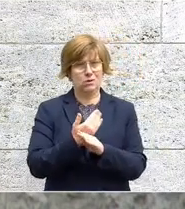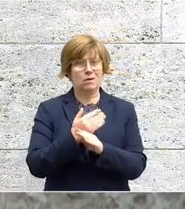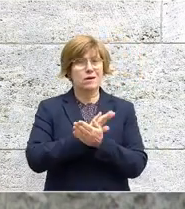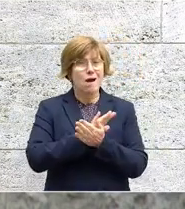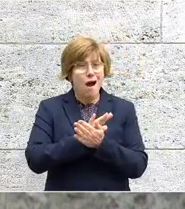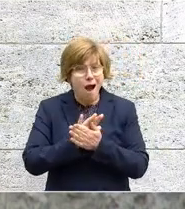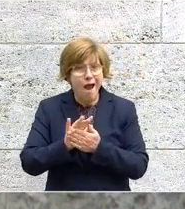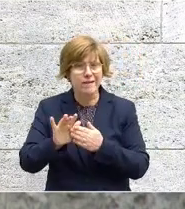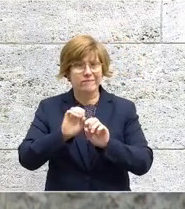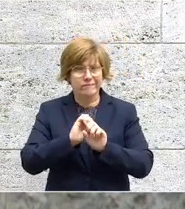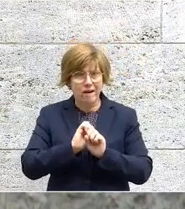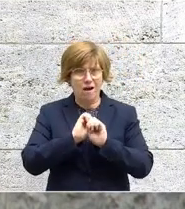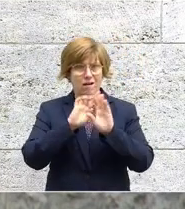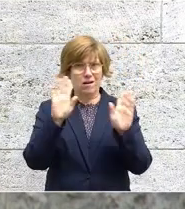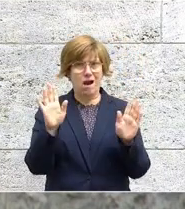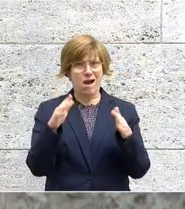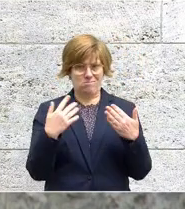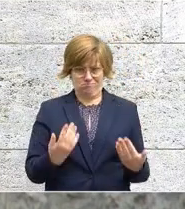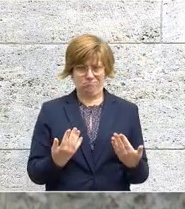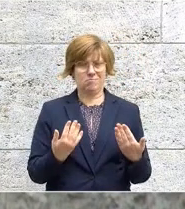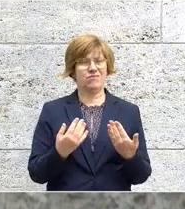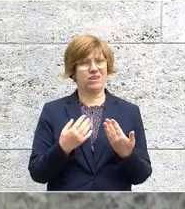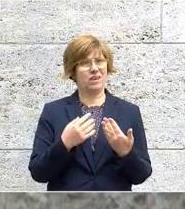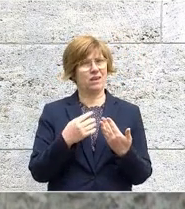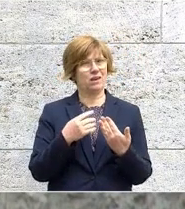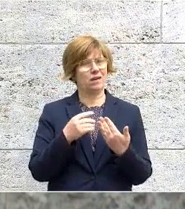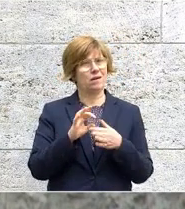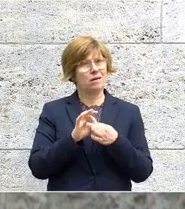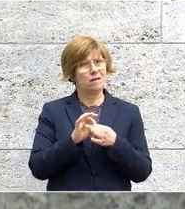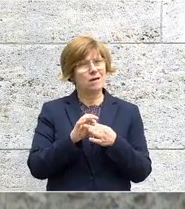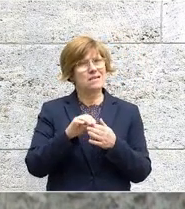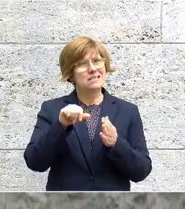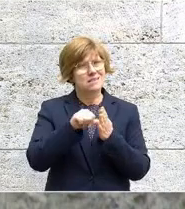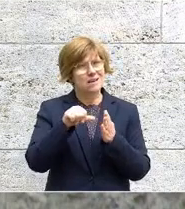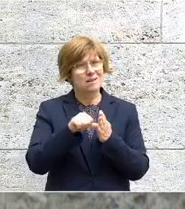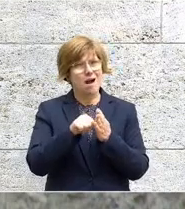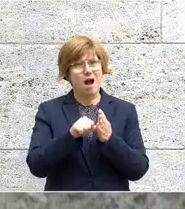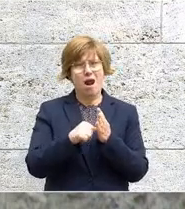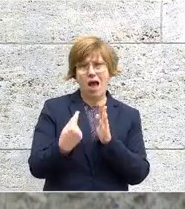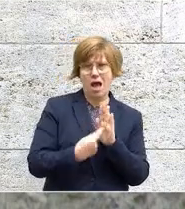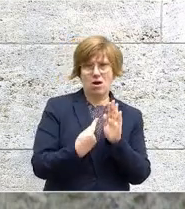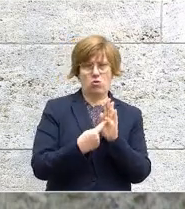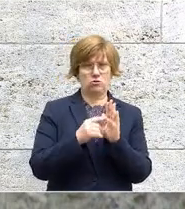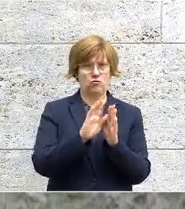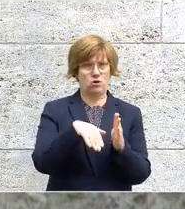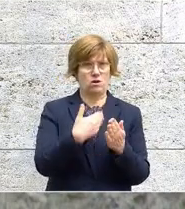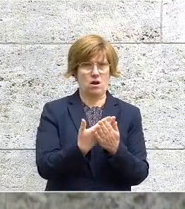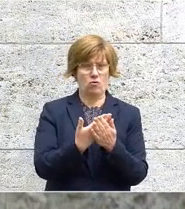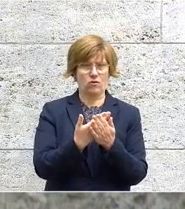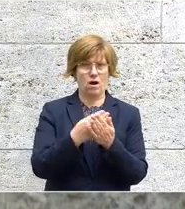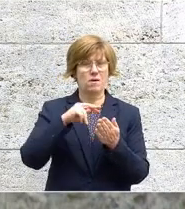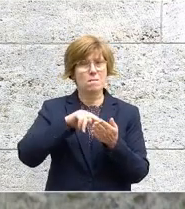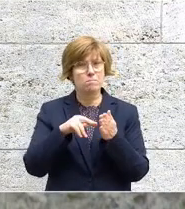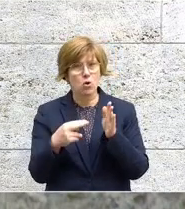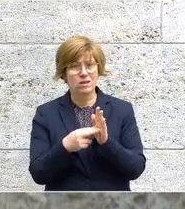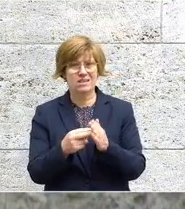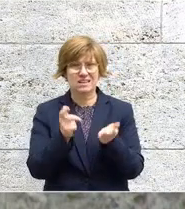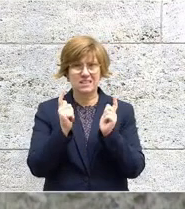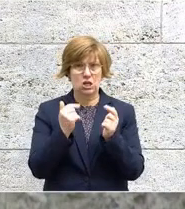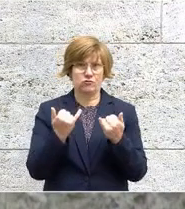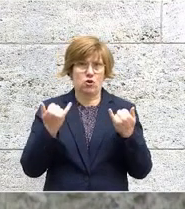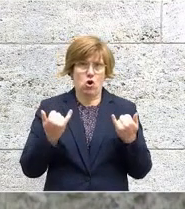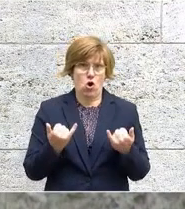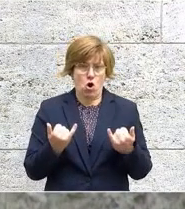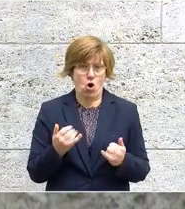Einfachheit und Klarheit eine der zentralsten und zugleich herausforderndsten Aufgaben, vor denen Politik und Gesellschaft